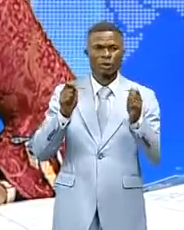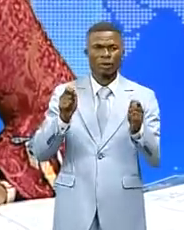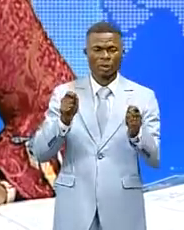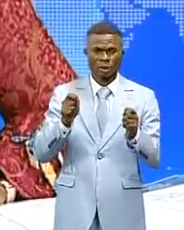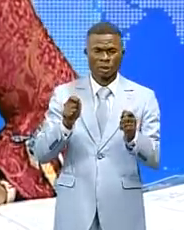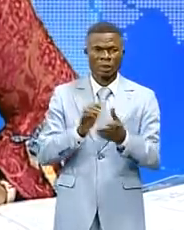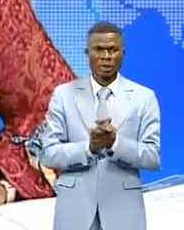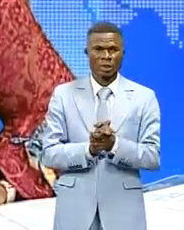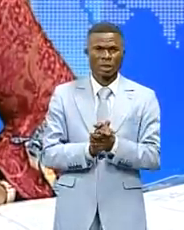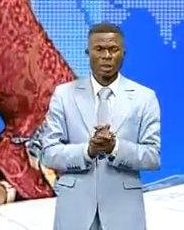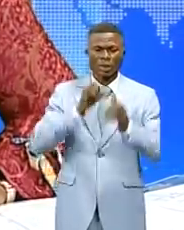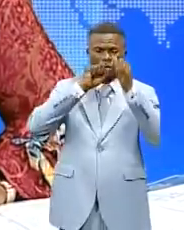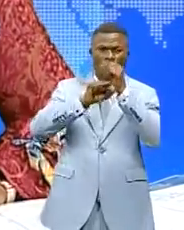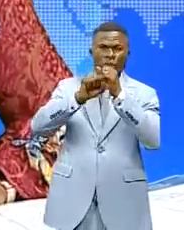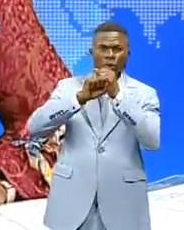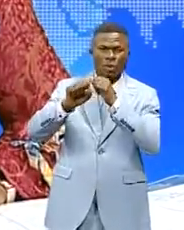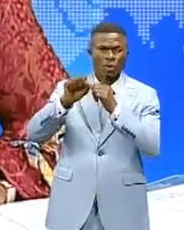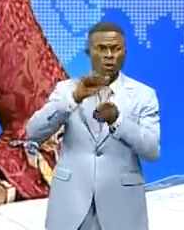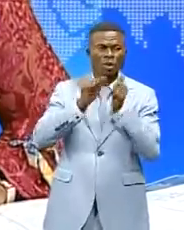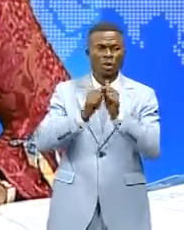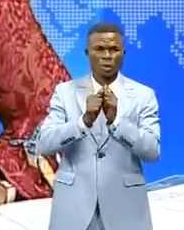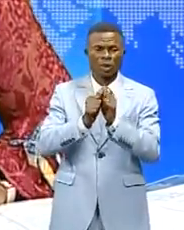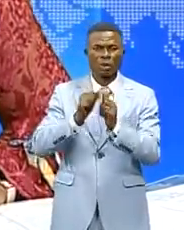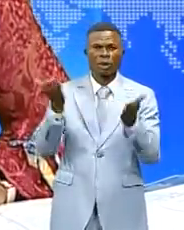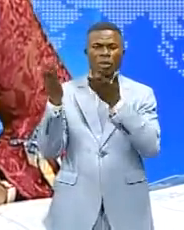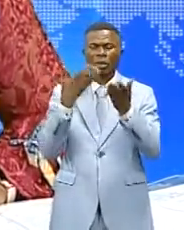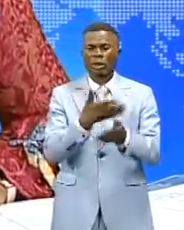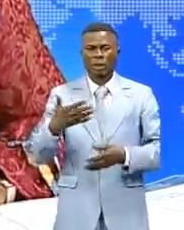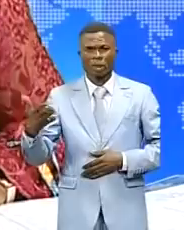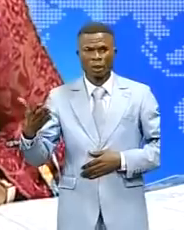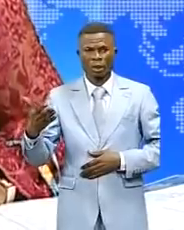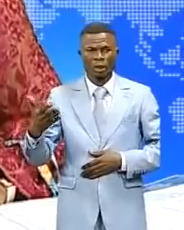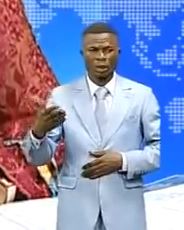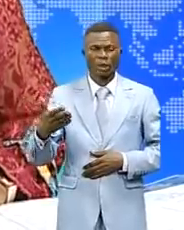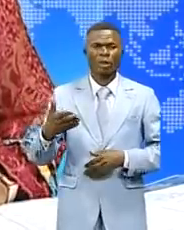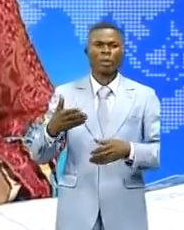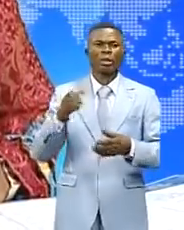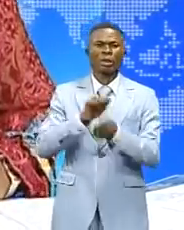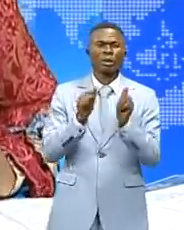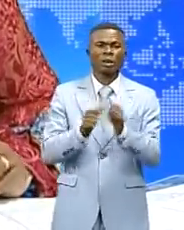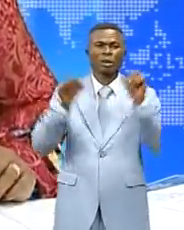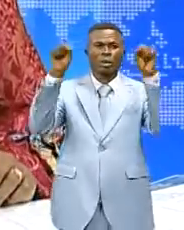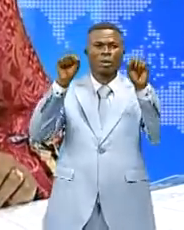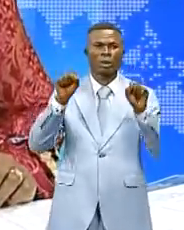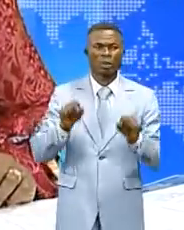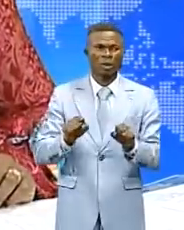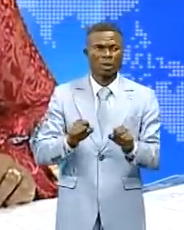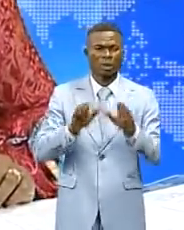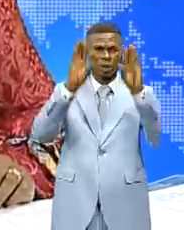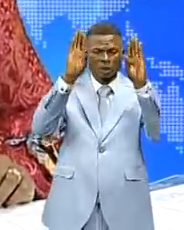c'était une matinée de sensibilisation sur les systèmes de traçabilité des produits d'accise ce système qui va réduire au maximum